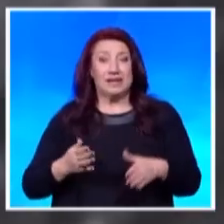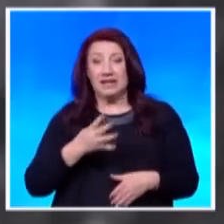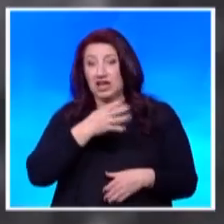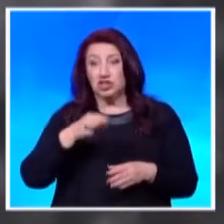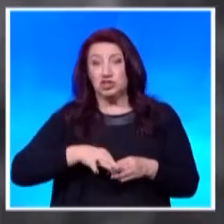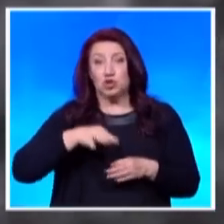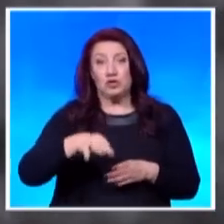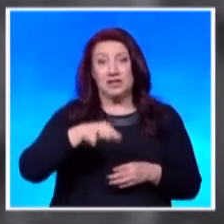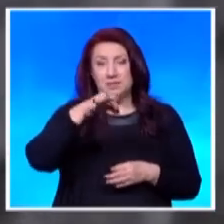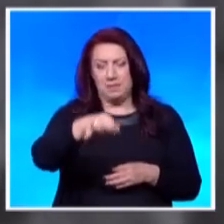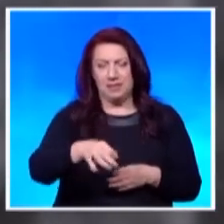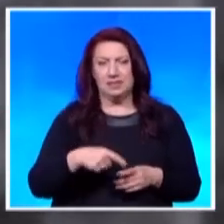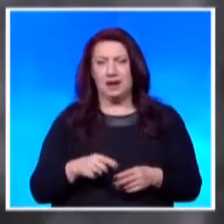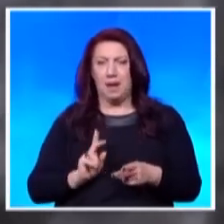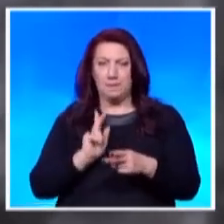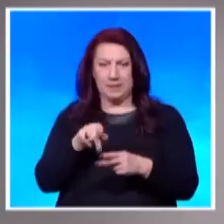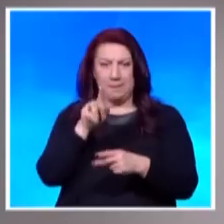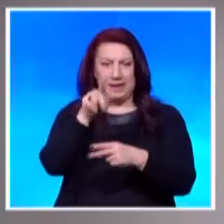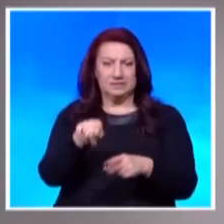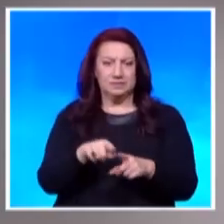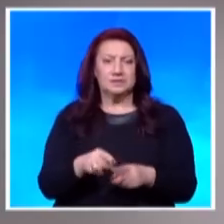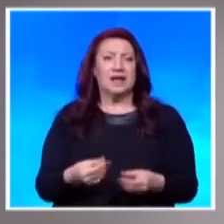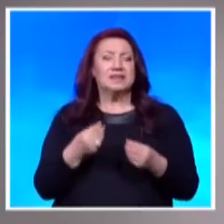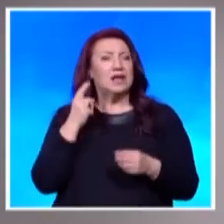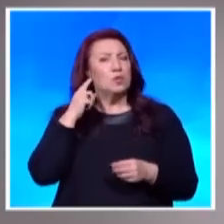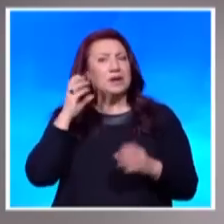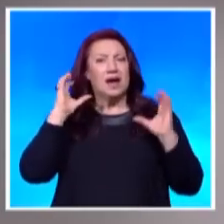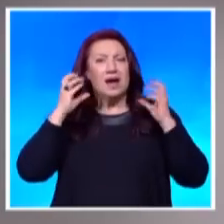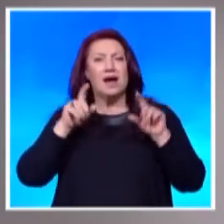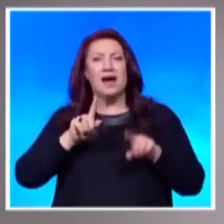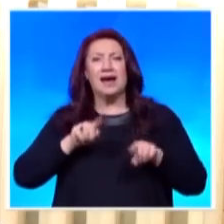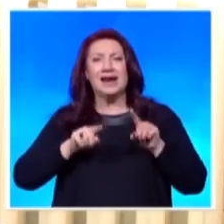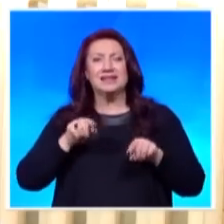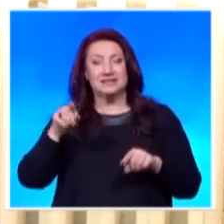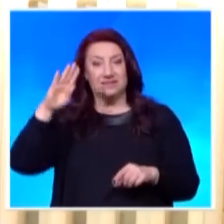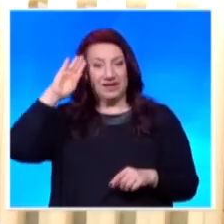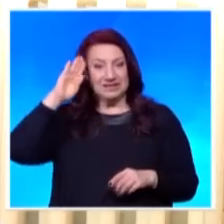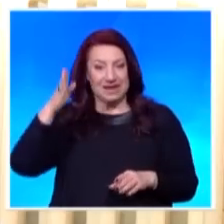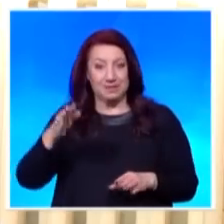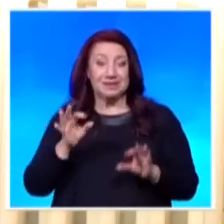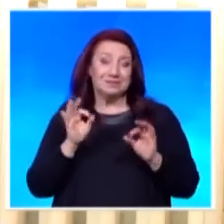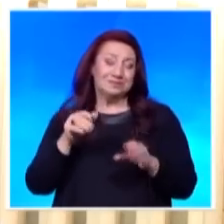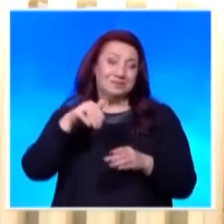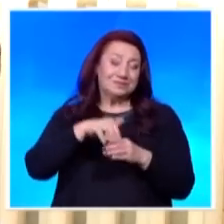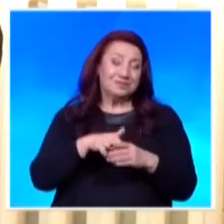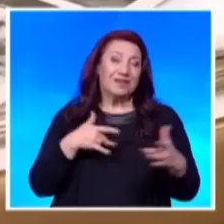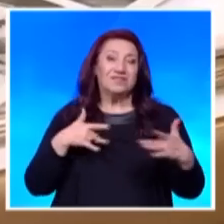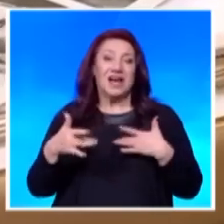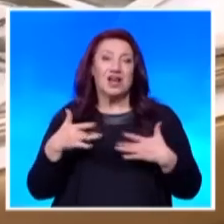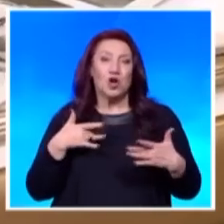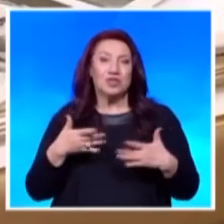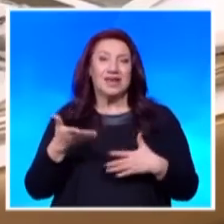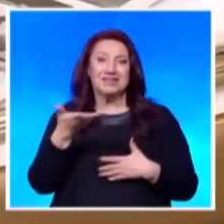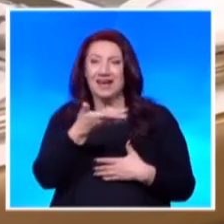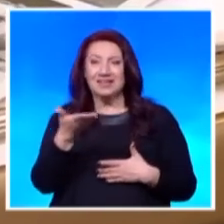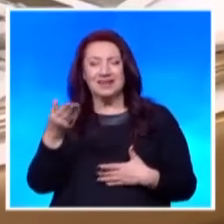препятствия и един от най-добрите радисти в казармата. А тук, в гримьорната на Народния театър, с носталгия си спомня за